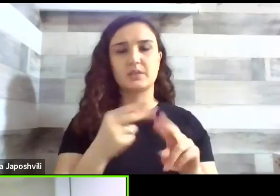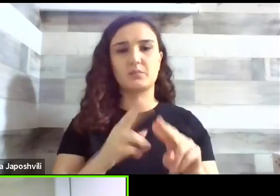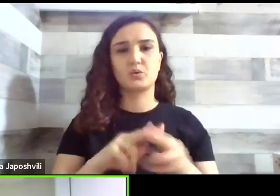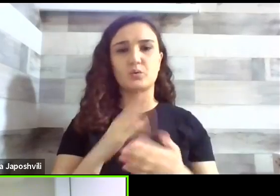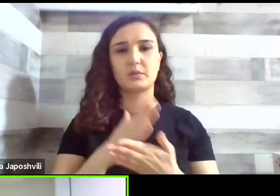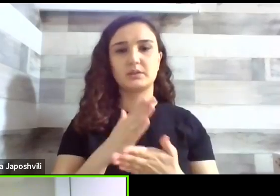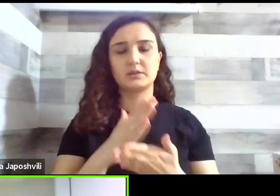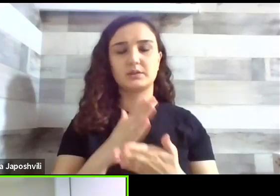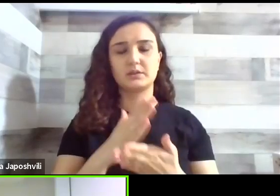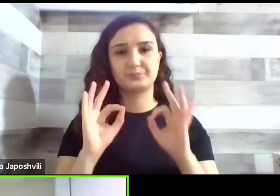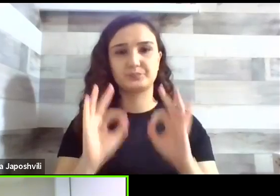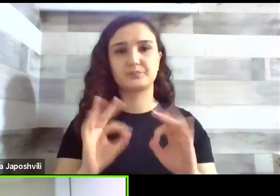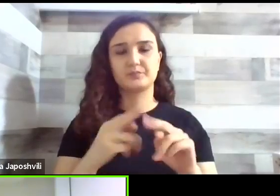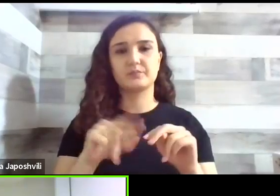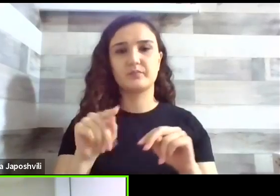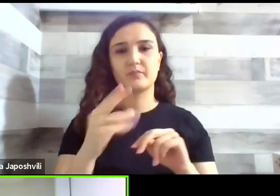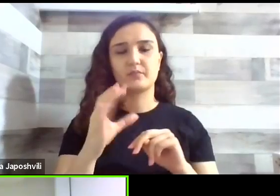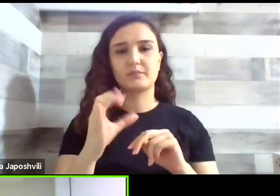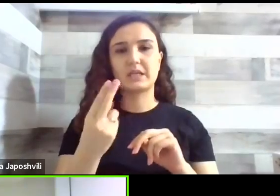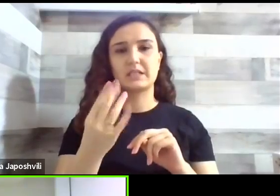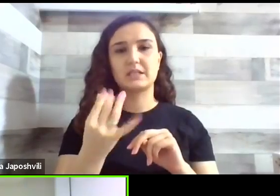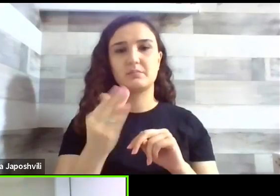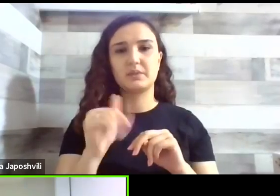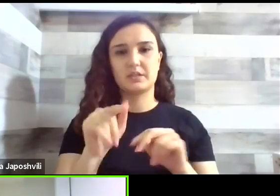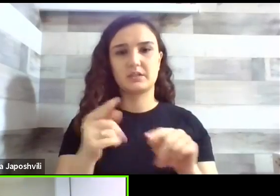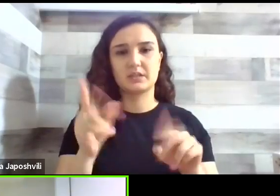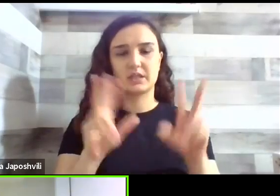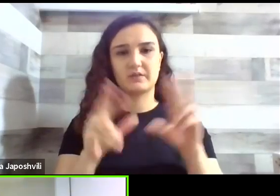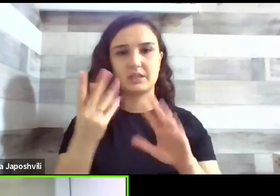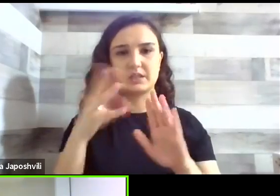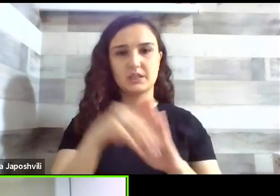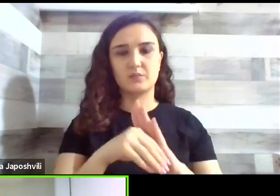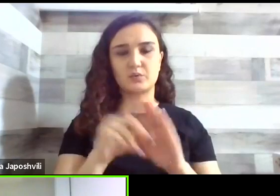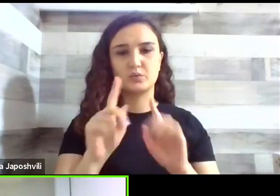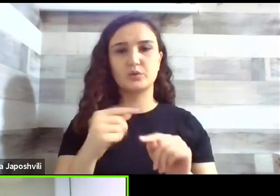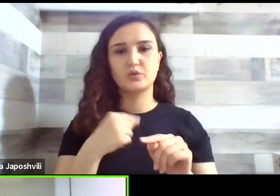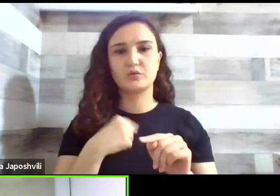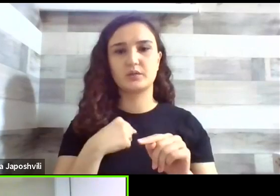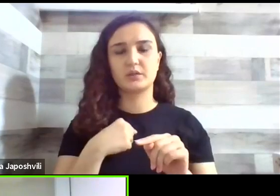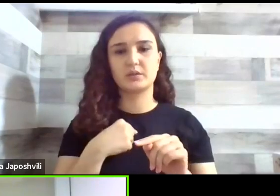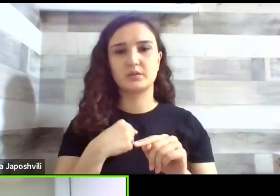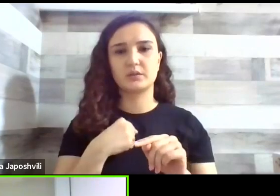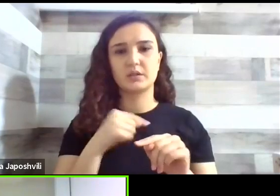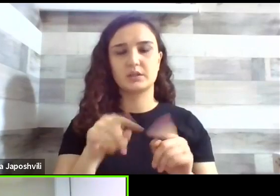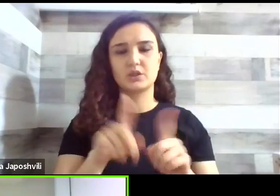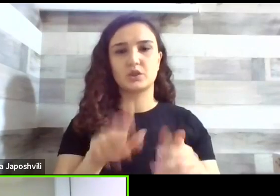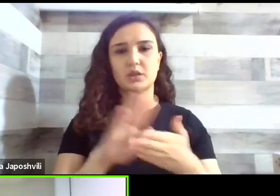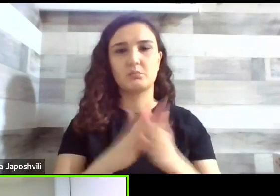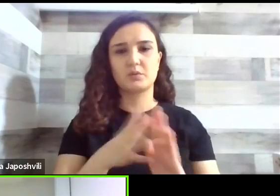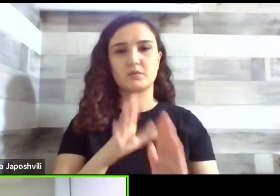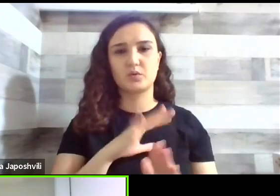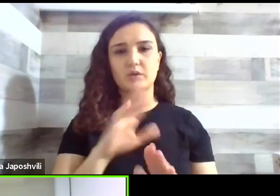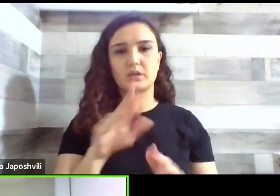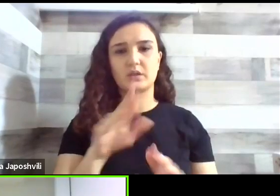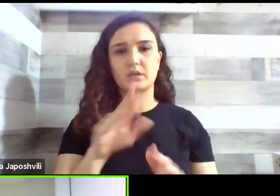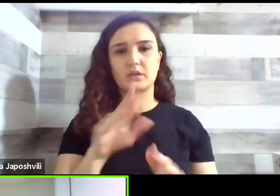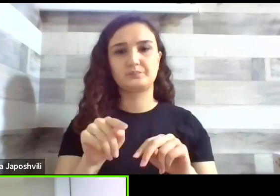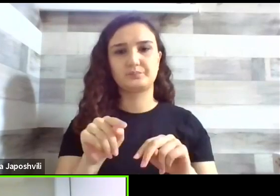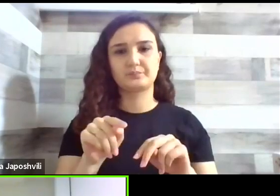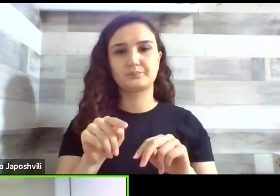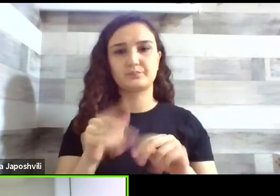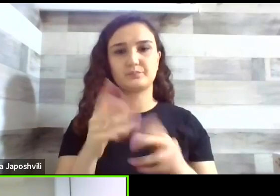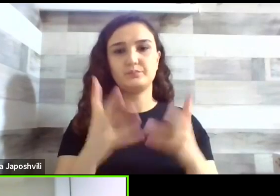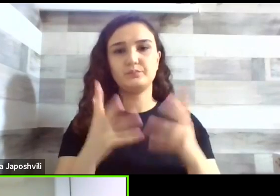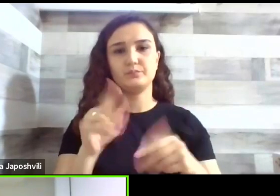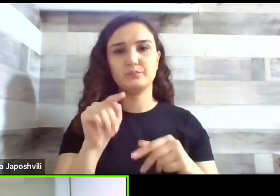ანუ სწორედ აი სპეციფიკა თითოეულის გათვალისწინებული, თუმცა ჩვენ პროვაიდერებთან ესეთი შეთანხმებაც ჰქონდა და ამანაც გაიჟღერა, რომ თუ აი